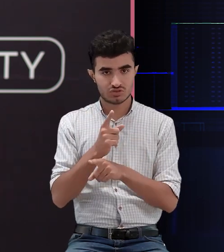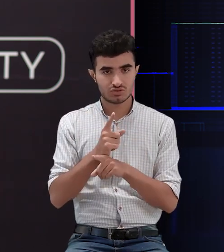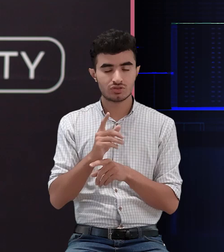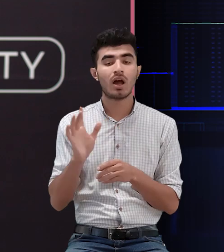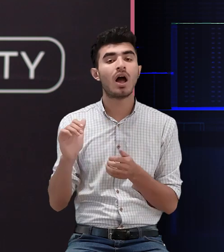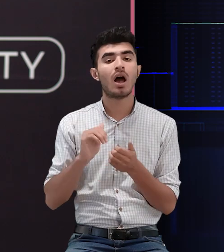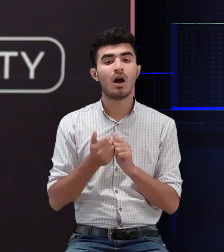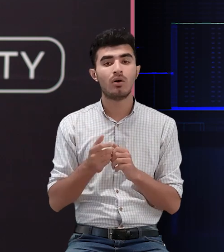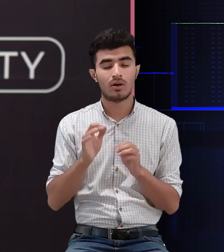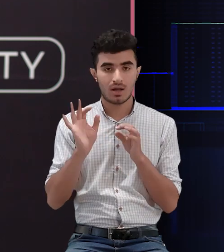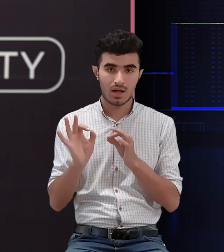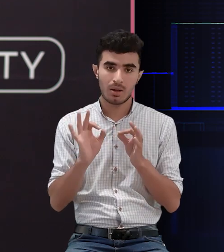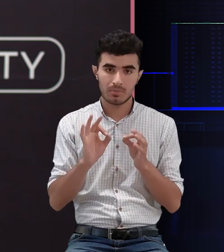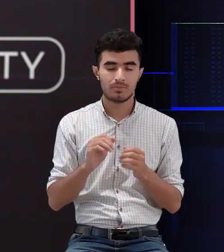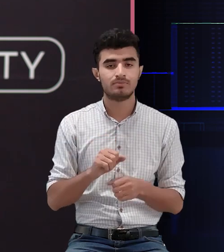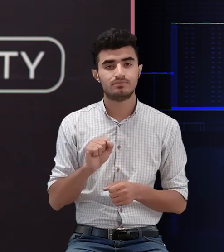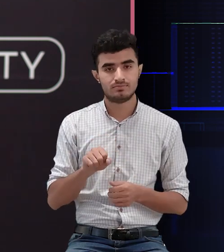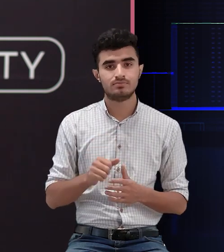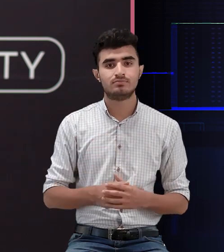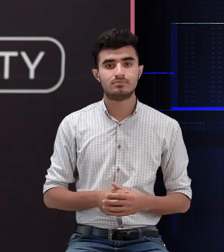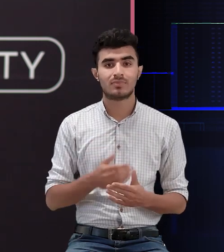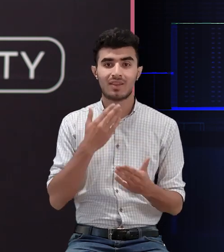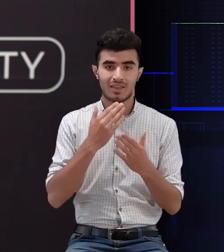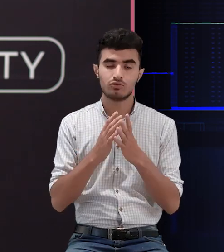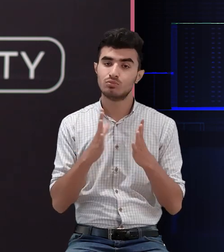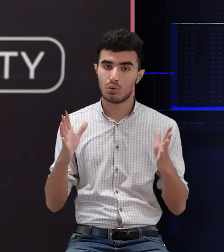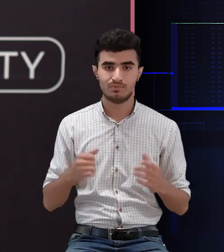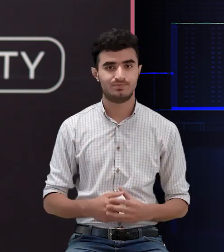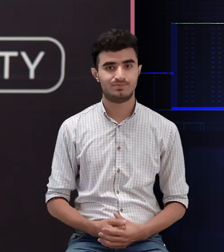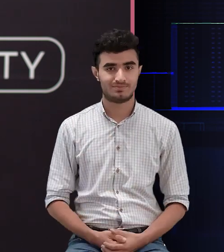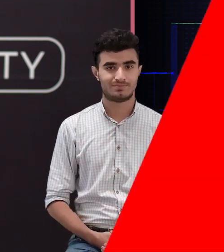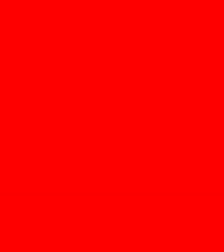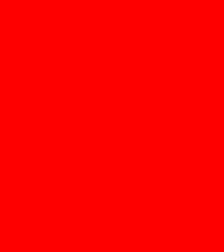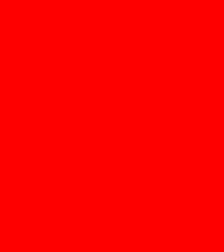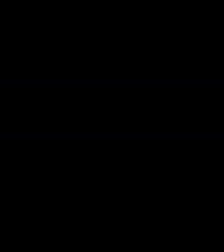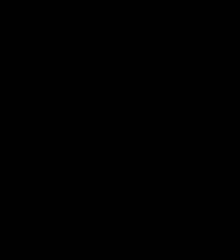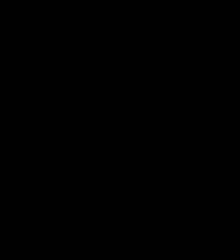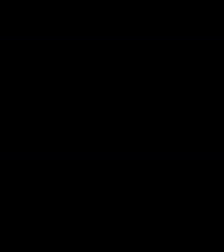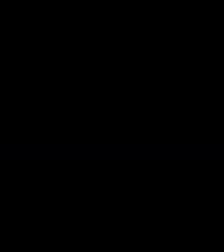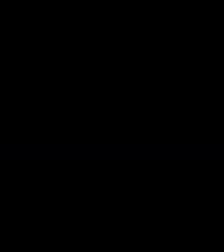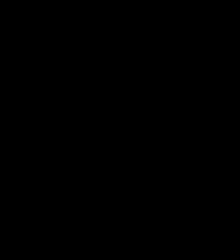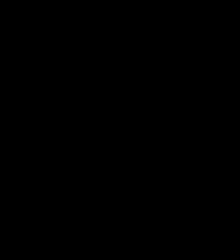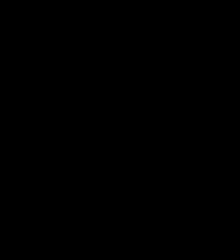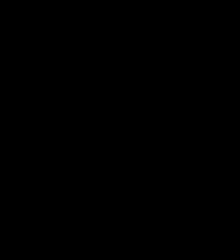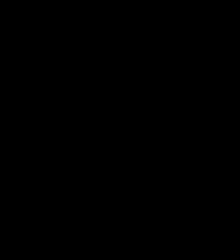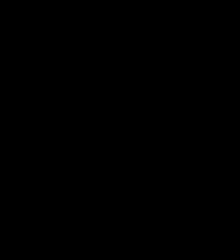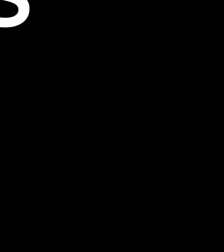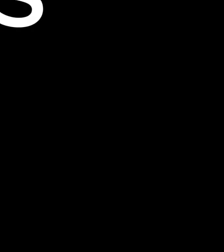میں کبھی انٹریکشن ہو تو کیسے پیش آنا ہے. تھینک یو سو مچ.